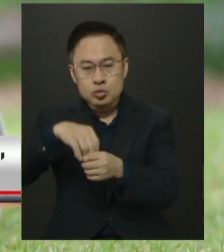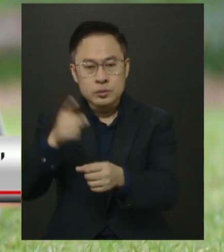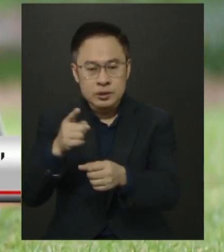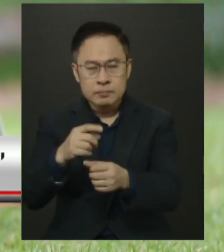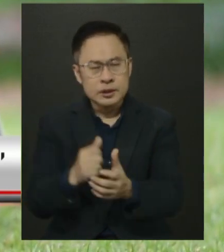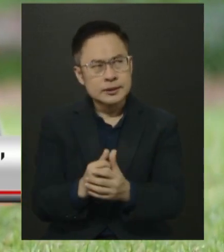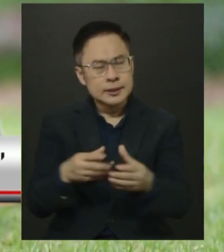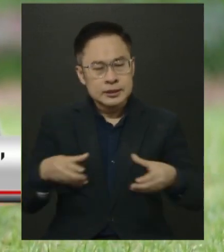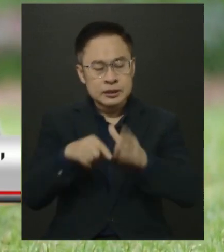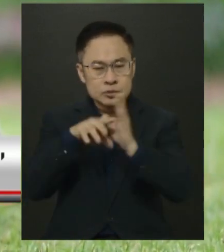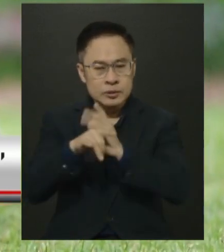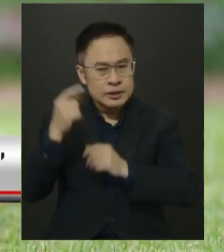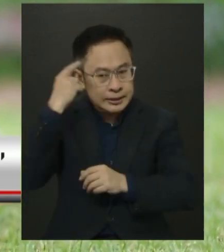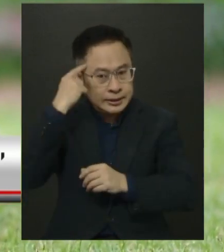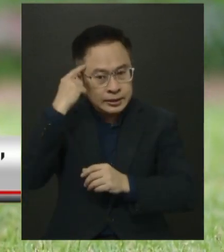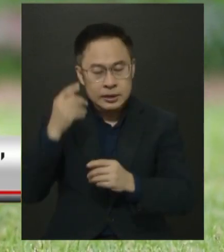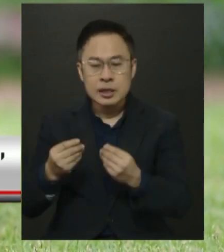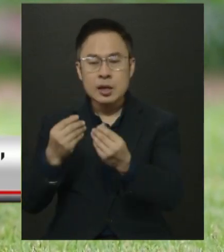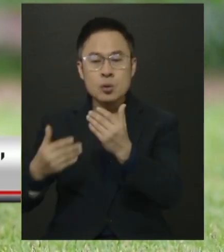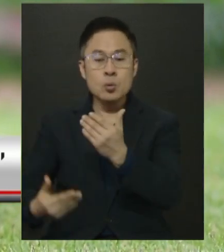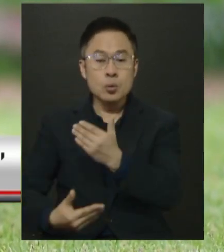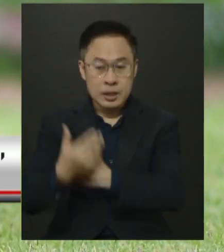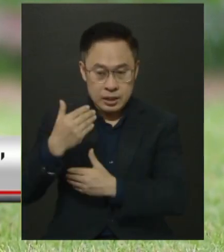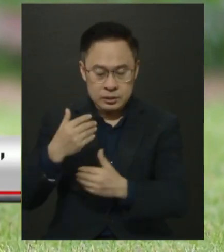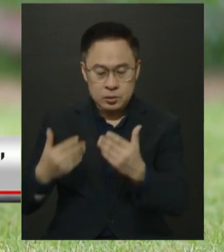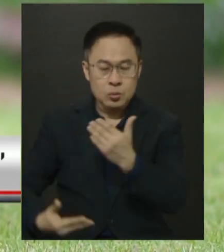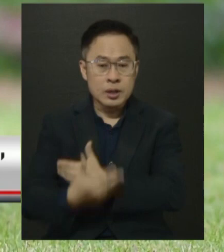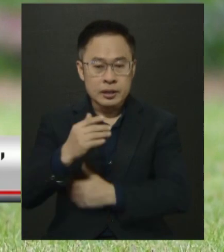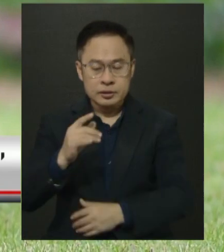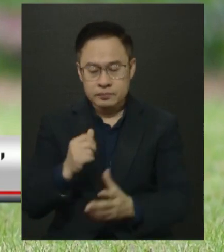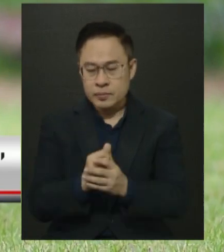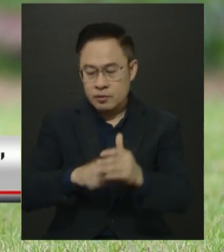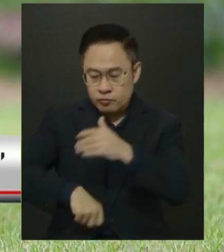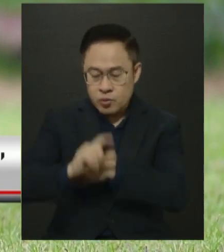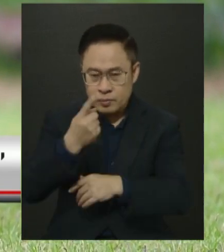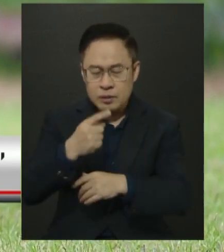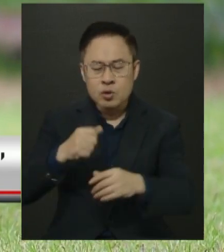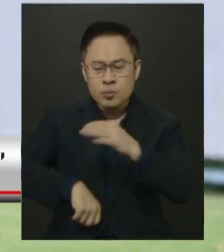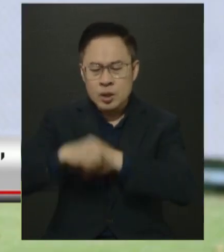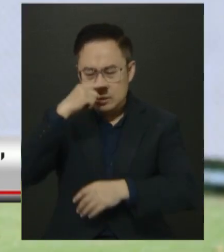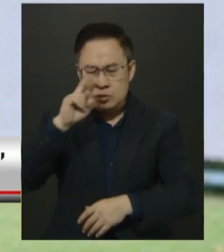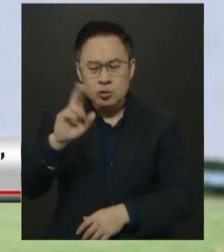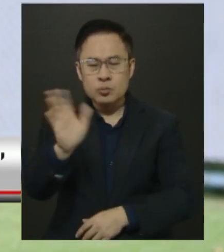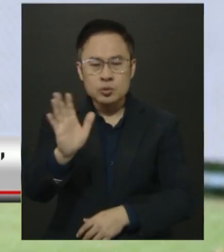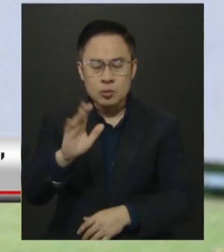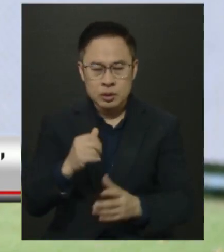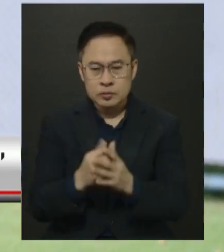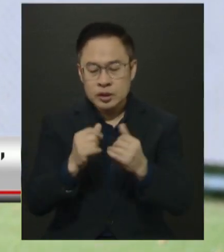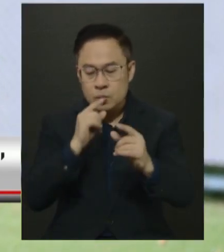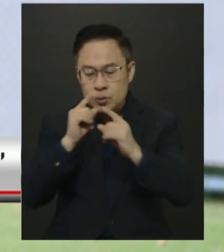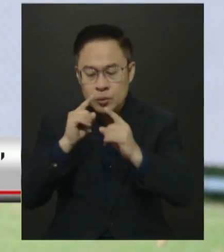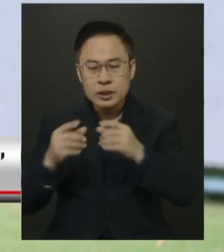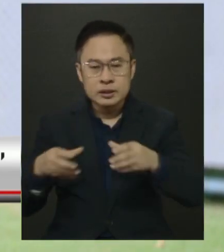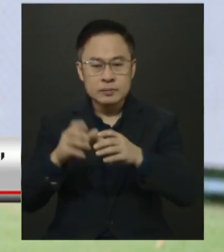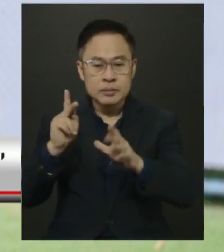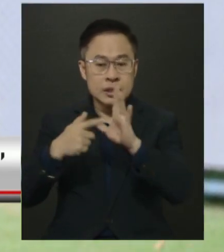ไปเล่นต่างประเทศอย่างน้อยก็สักปีนึงให้รอให้ชลบุรีกลับขึ้นมาสู่ไทยลีก1ให้ได ้ค่ะ ซึ่งก็ล่าสุดก็มีการไปทดสอบฝีเท้ากับกัมบะ